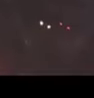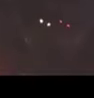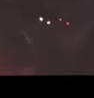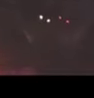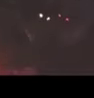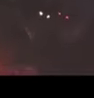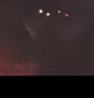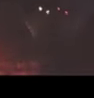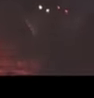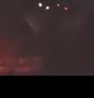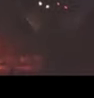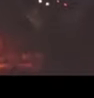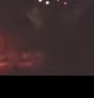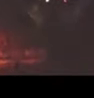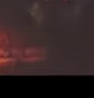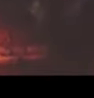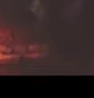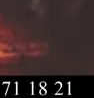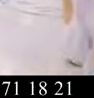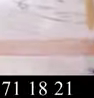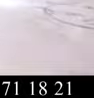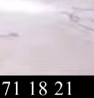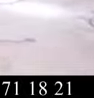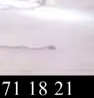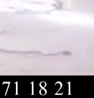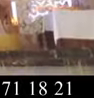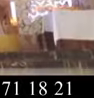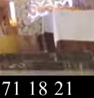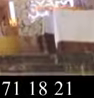Валюта бағамының демеушісі Арбат кешені.